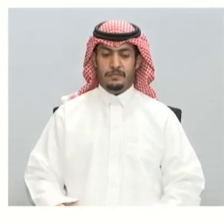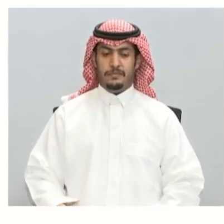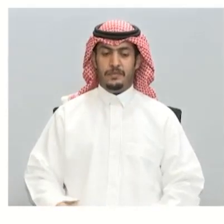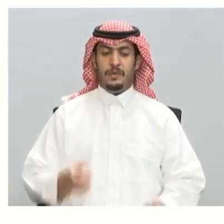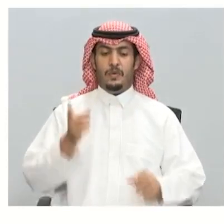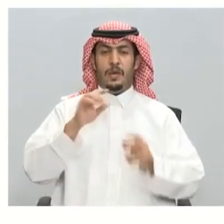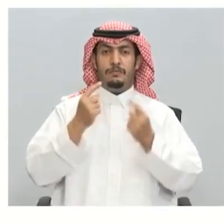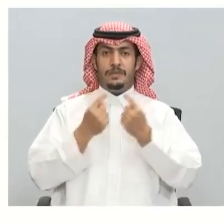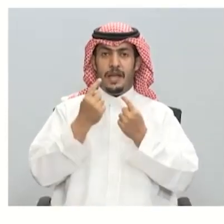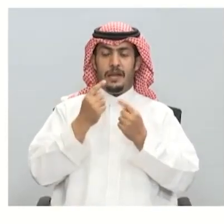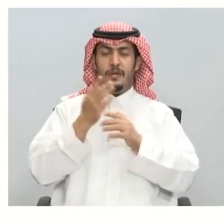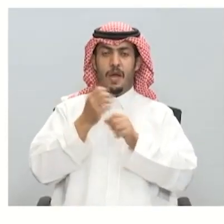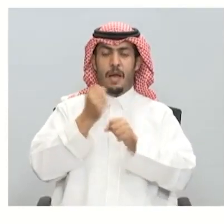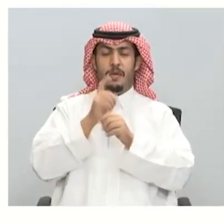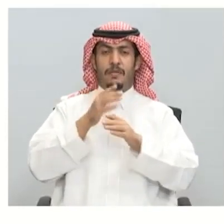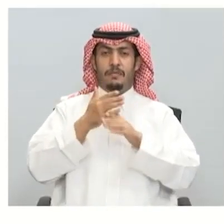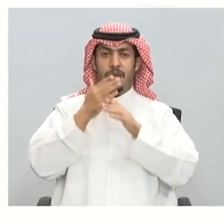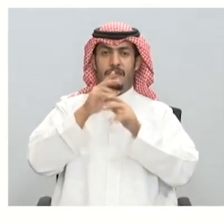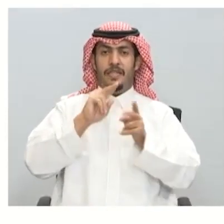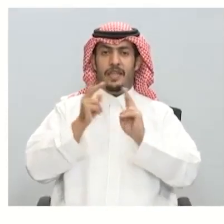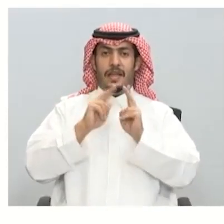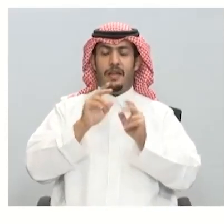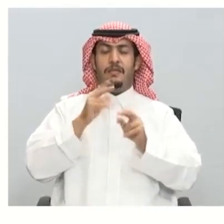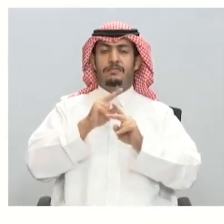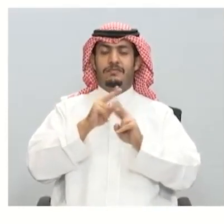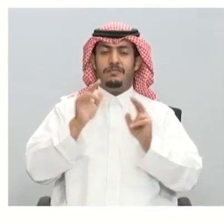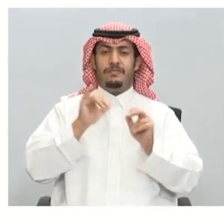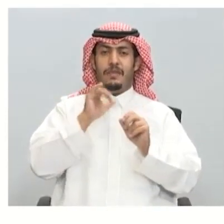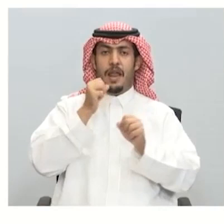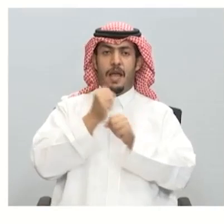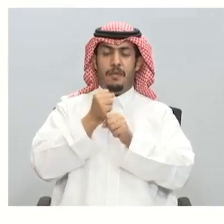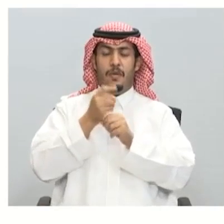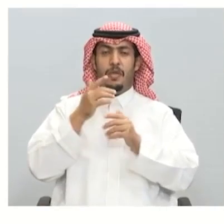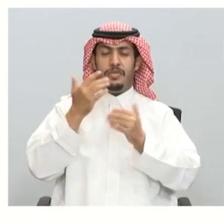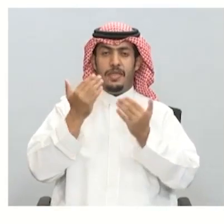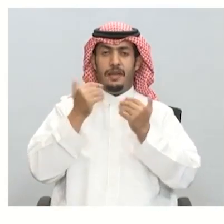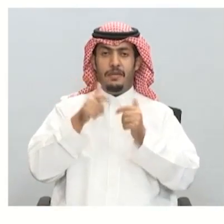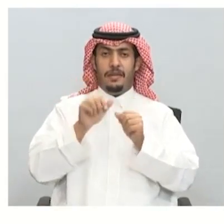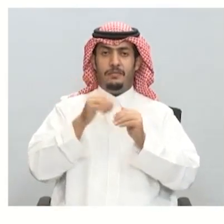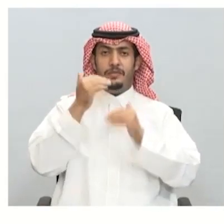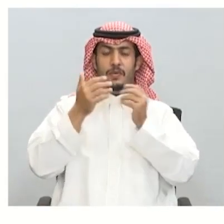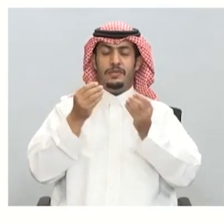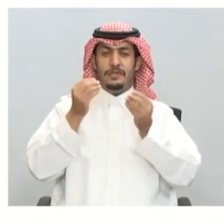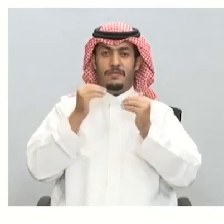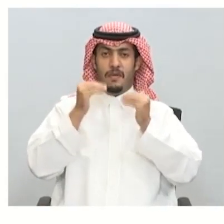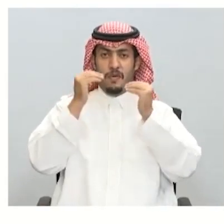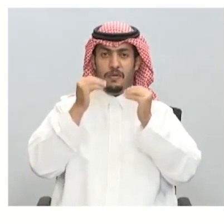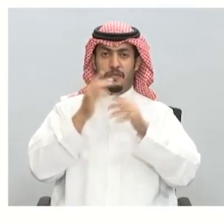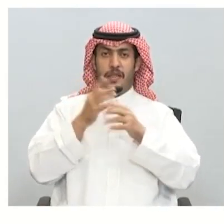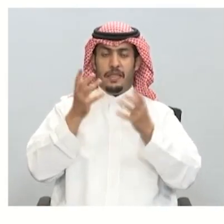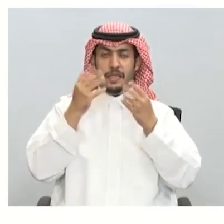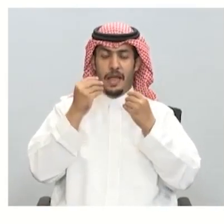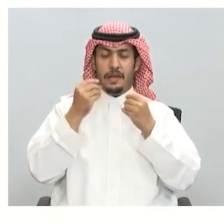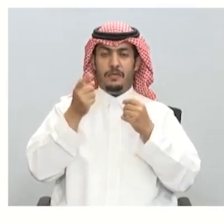والمزارع وفي اعمال البنى في تغيير انواع كثيره من الاعمال وتطلب هاي التغييرات مستويات اعلى من